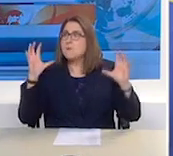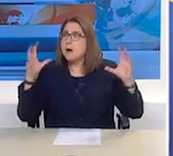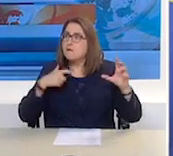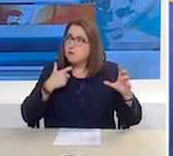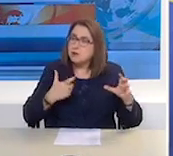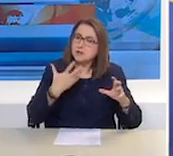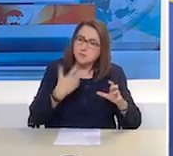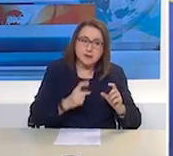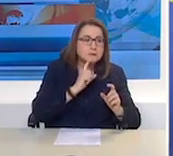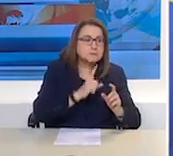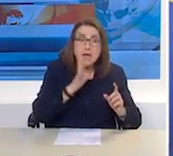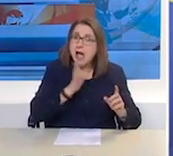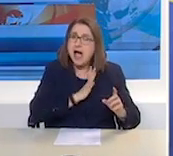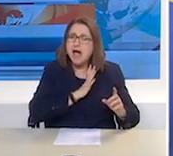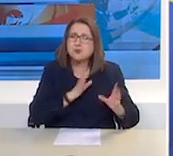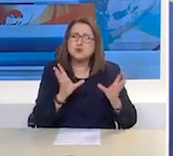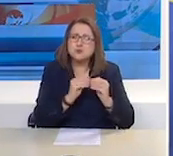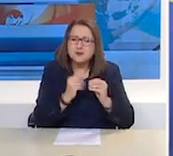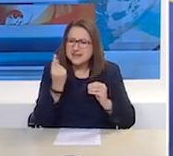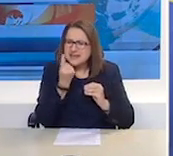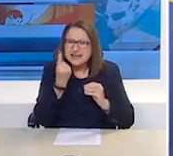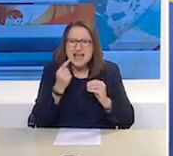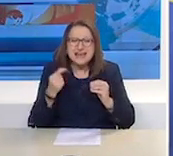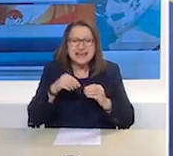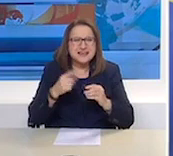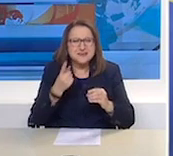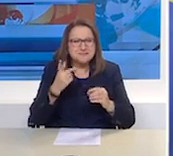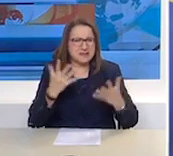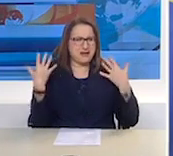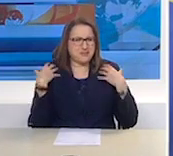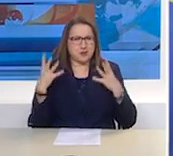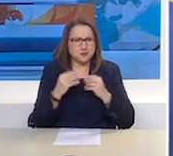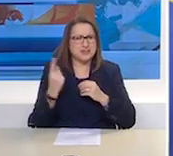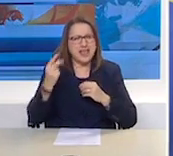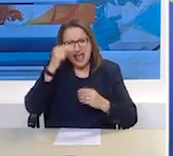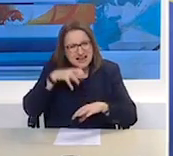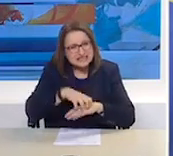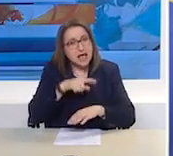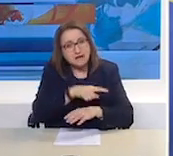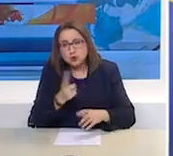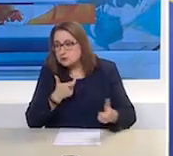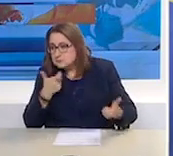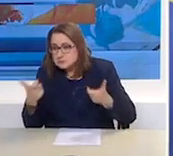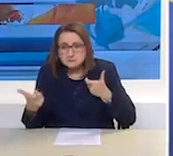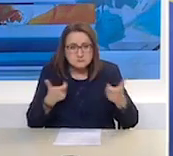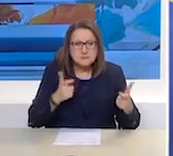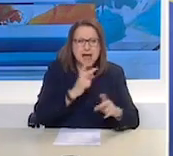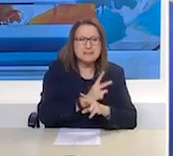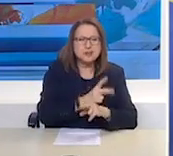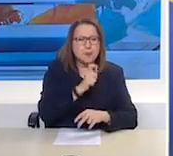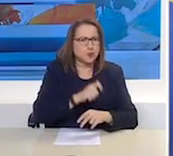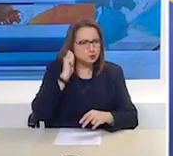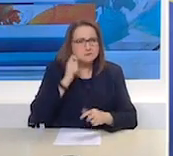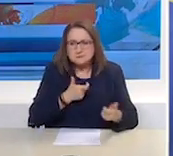τηρούνταν όλες οι αποστάσεις. Τώρα, για το ζήτημα που αφορά το ποτό και τη μουσική στις οργανωμένες παραλίες,